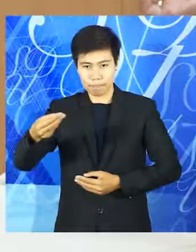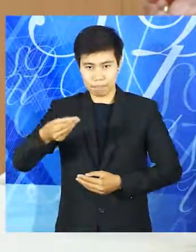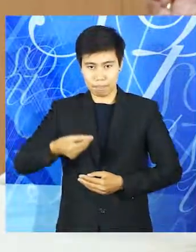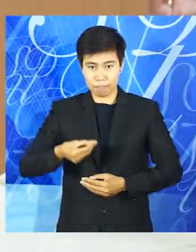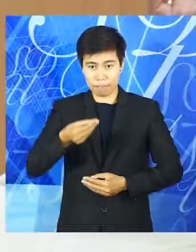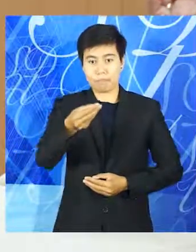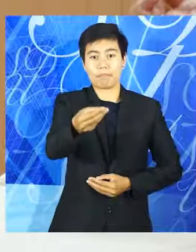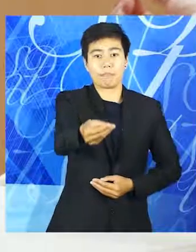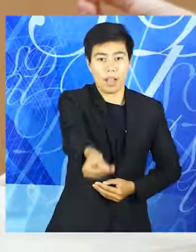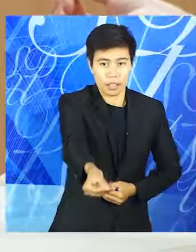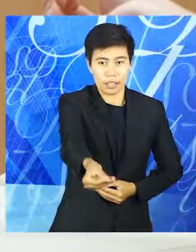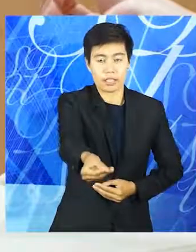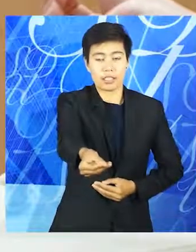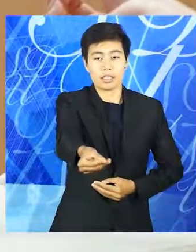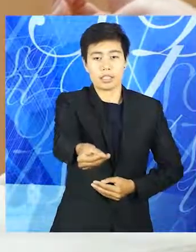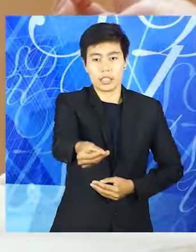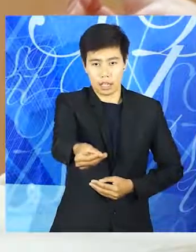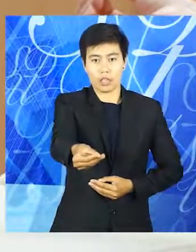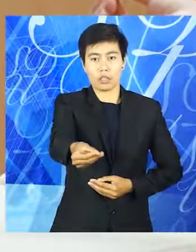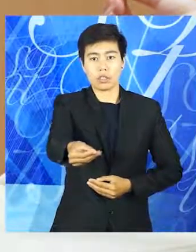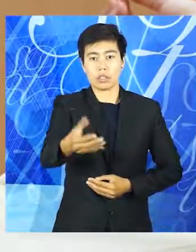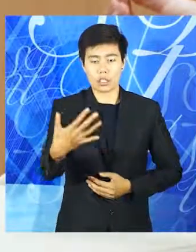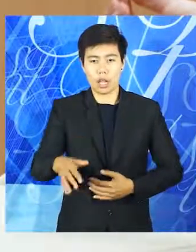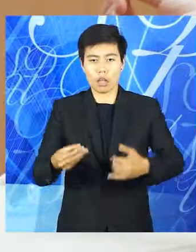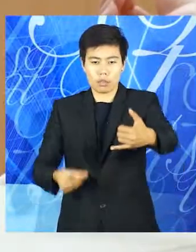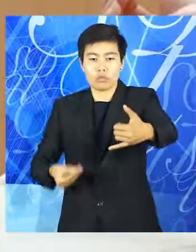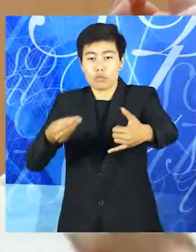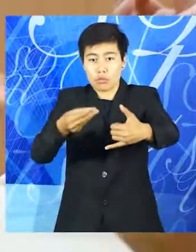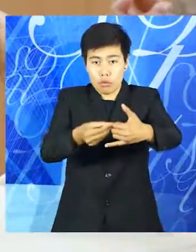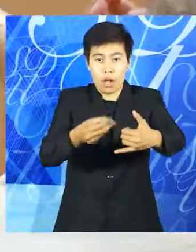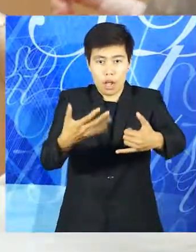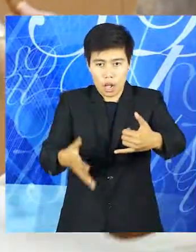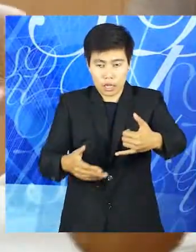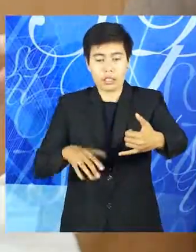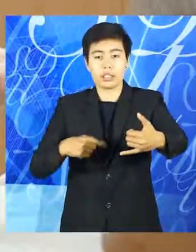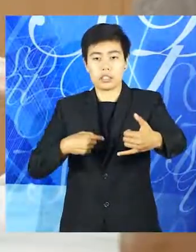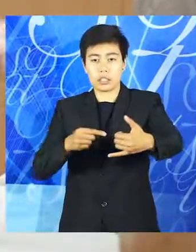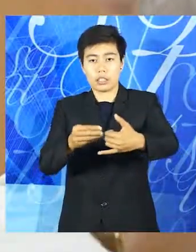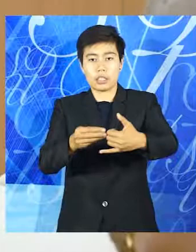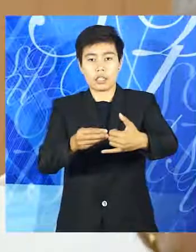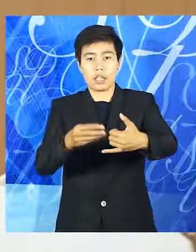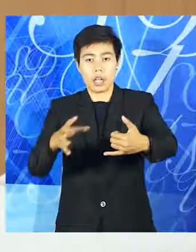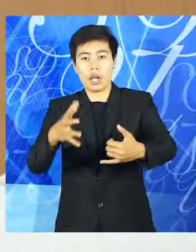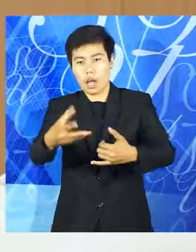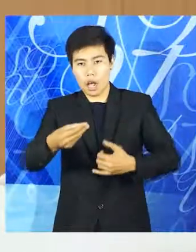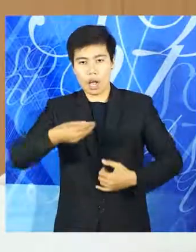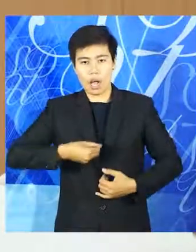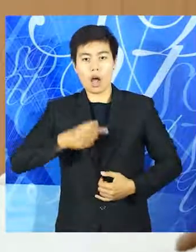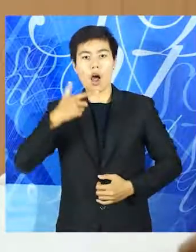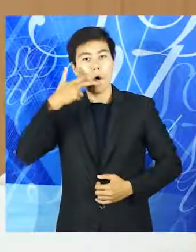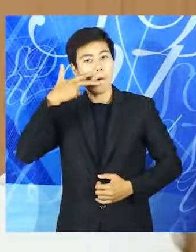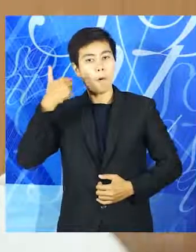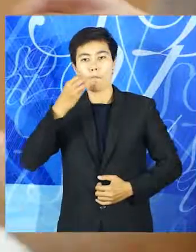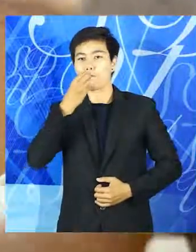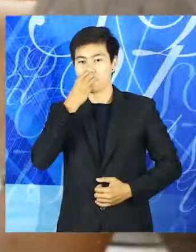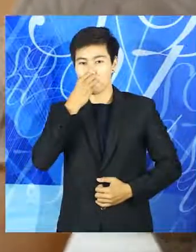ยื่นไปแล้วก็ส่งให้กับผู้ร่วมสนทนาค่ะก็จะได้สิ่งของที่ต้องการกลับมา